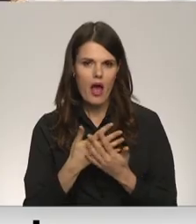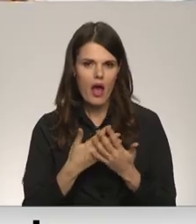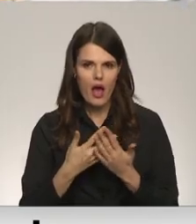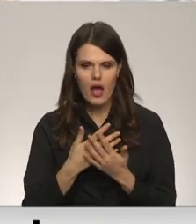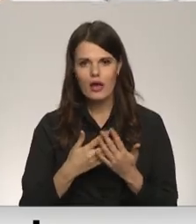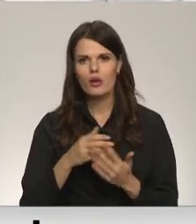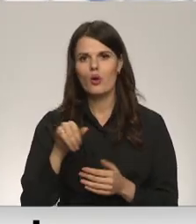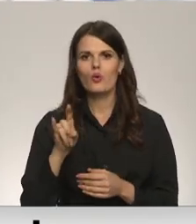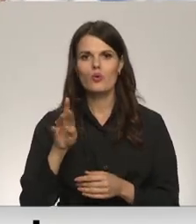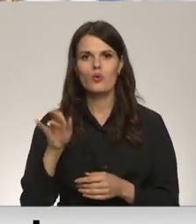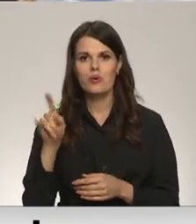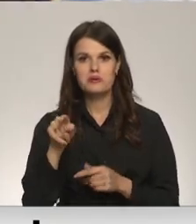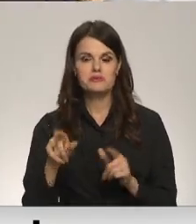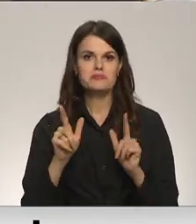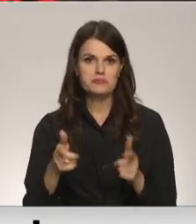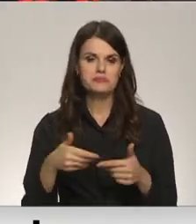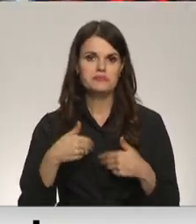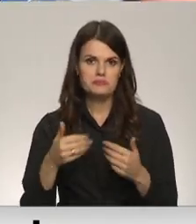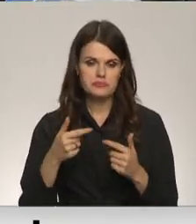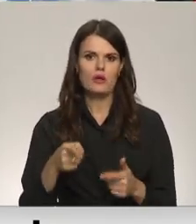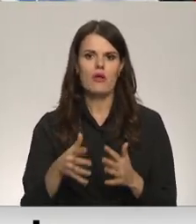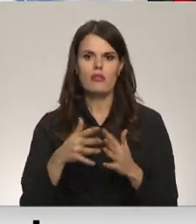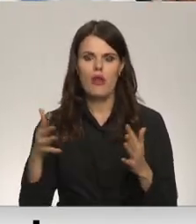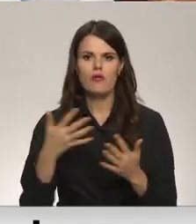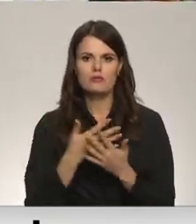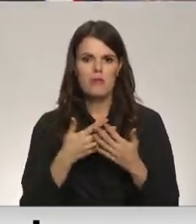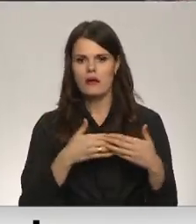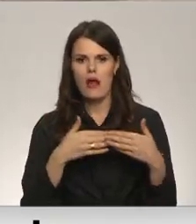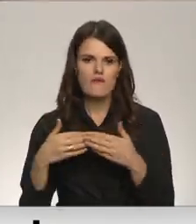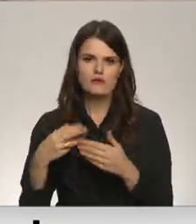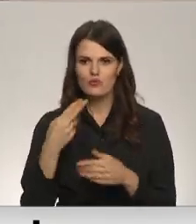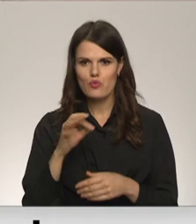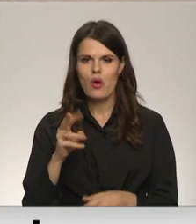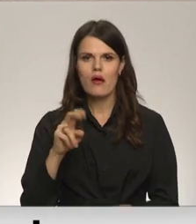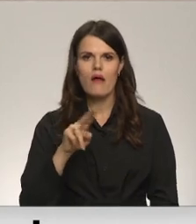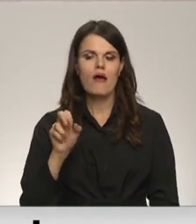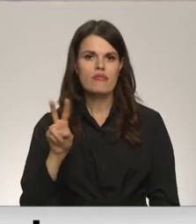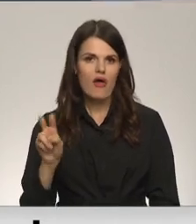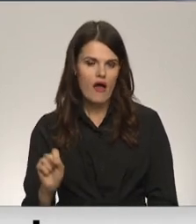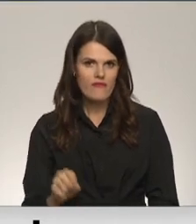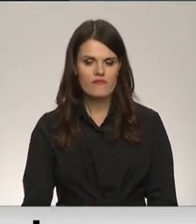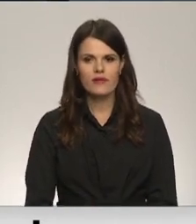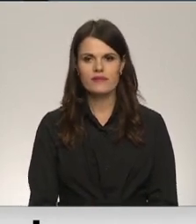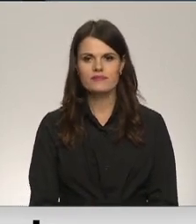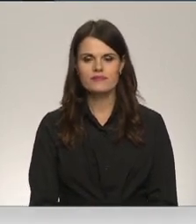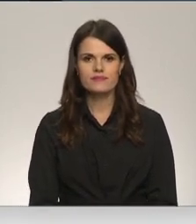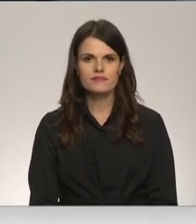Jurģis Muska atsaucies aicinājumam un daudz šādu saišu atvedis no Kandavas. Dzīvojot mājās,